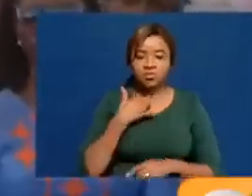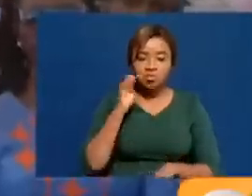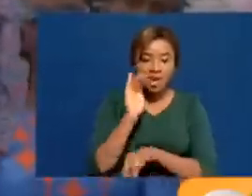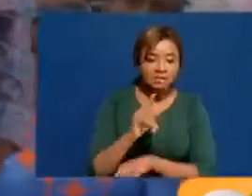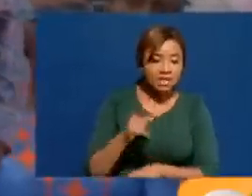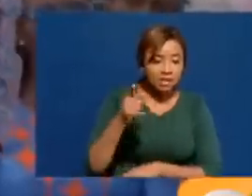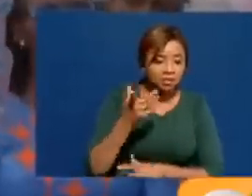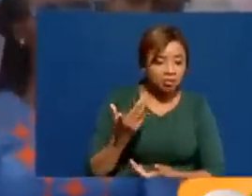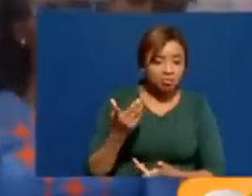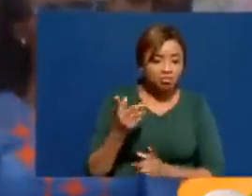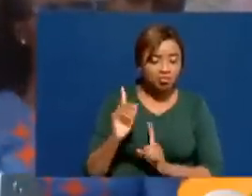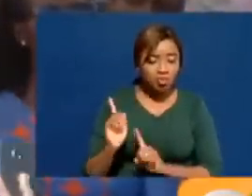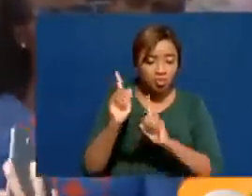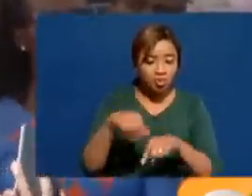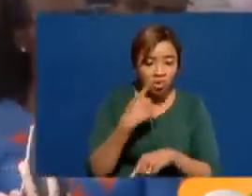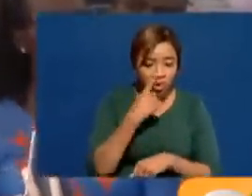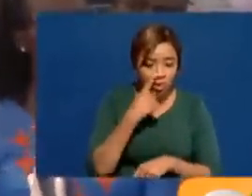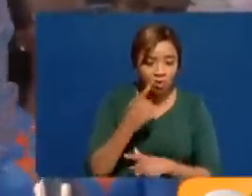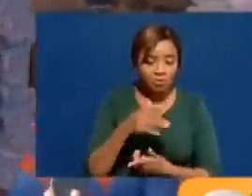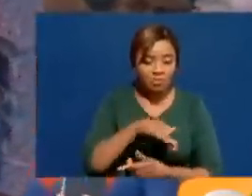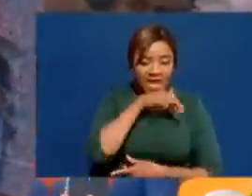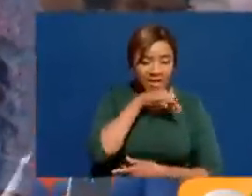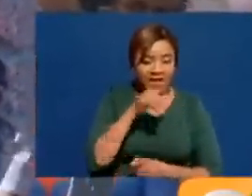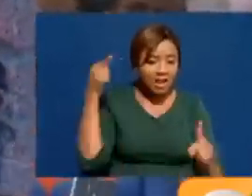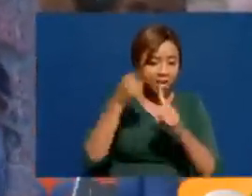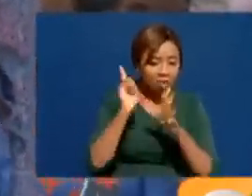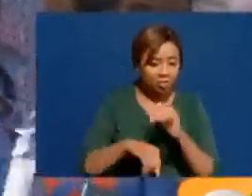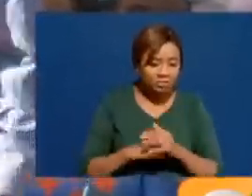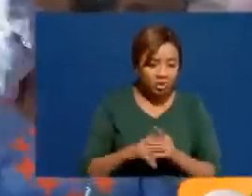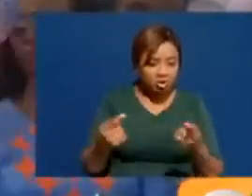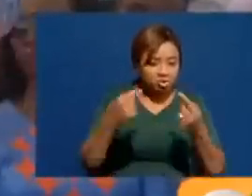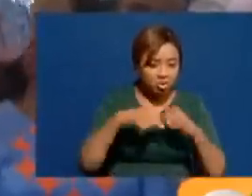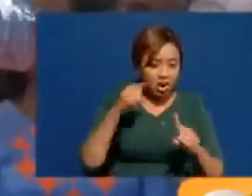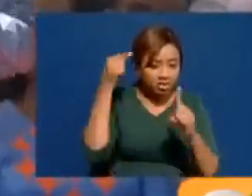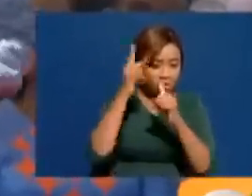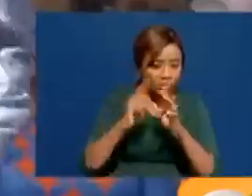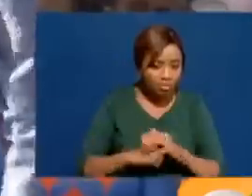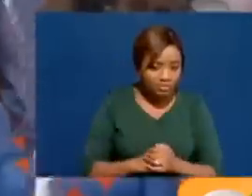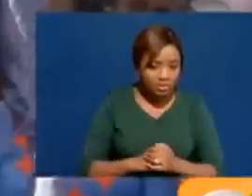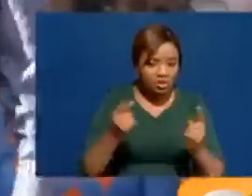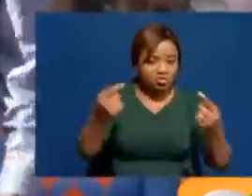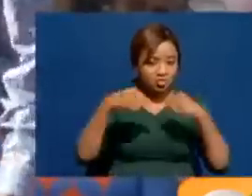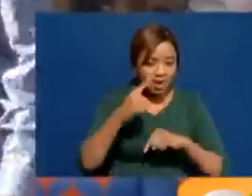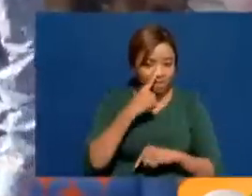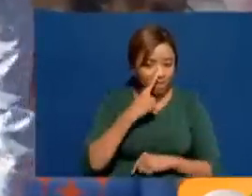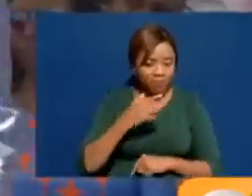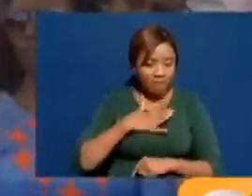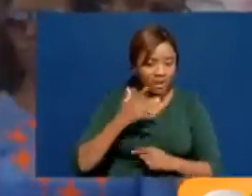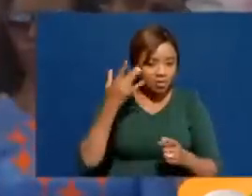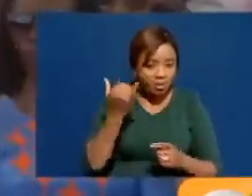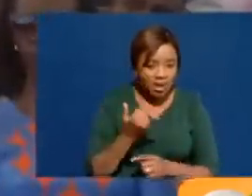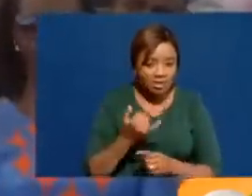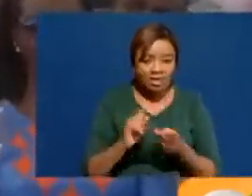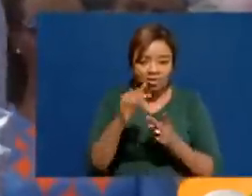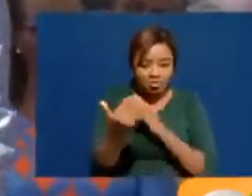kwa jumba ya baba kufanya nini? Polisi baba walikuja kwangu kufanya nini? Waliniomba